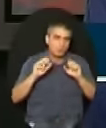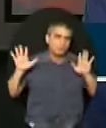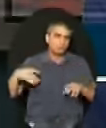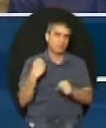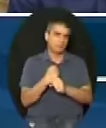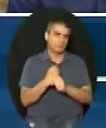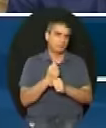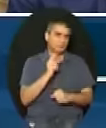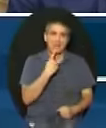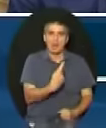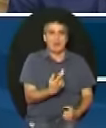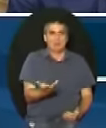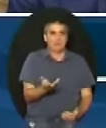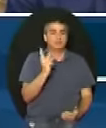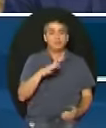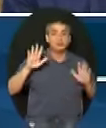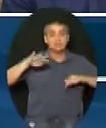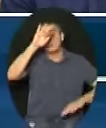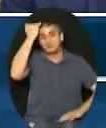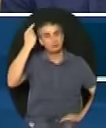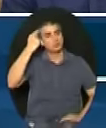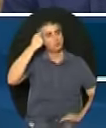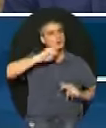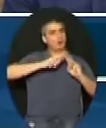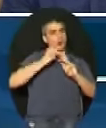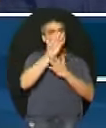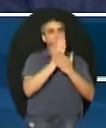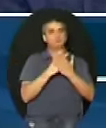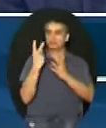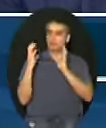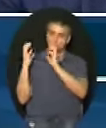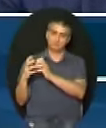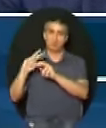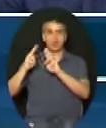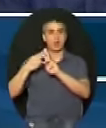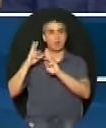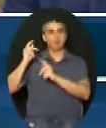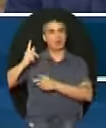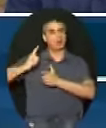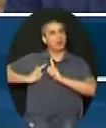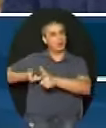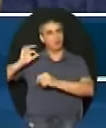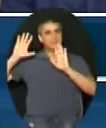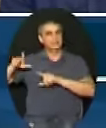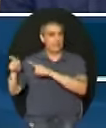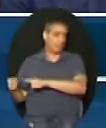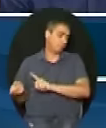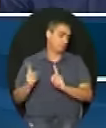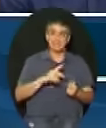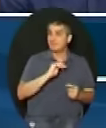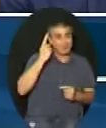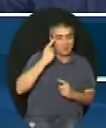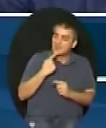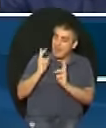מוסלמים. וצריך להגיד את זה, יש אסלאם קיצוני שחושב שהעולם מתחלק לשניים, לעולם של דל חרב ודל אסלאם. ואם אנחנו לא